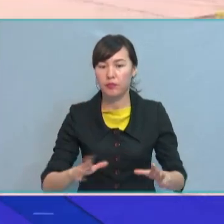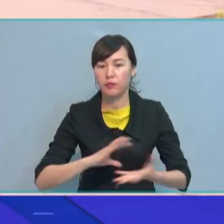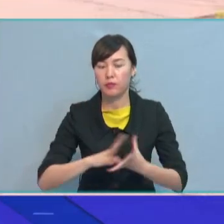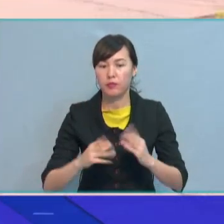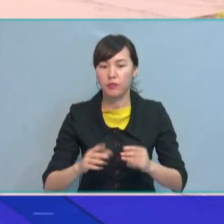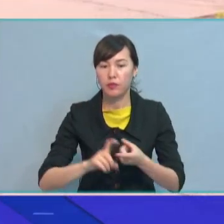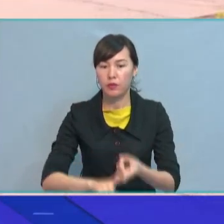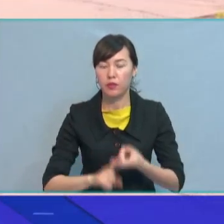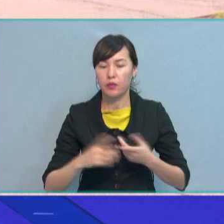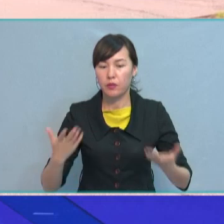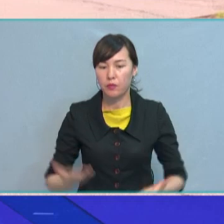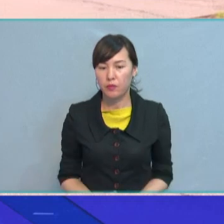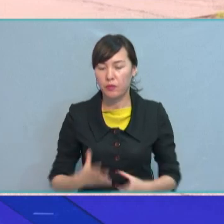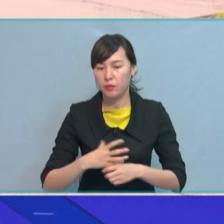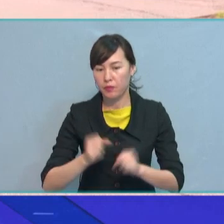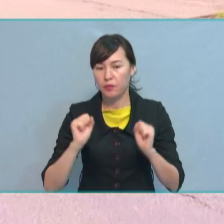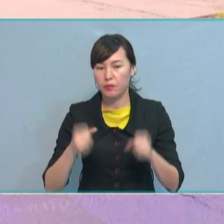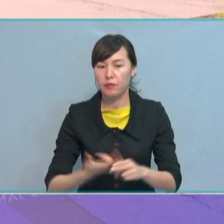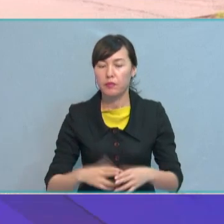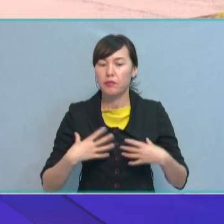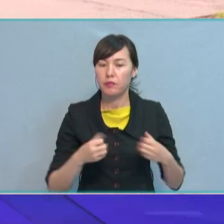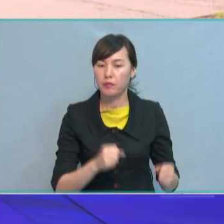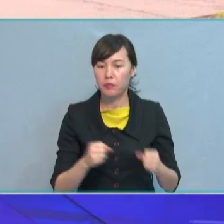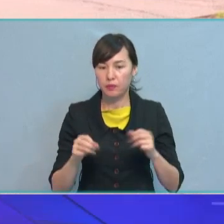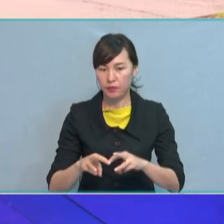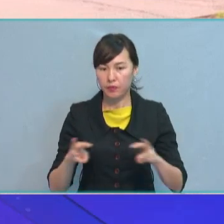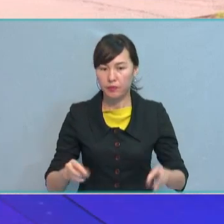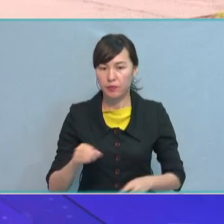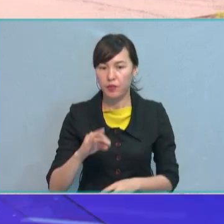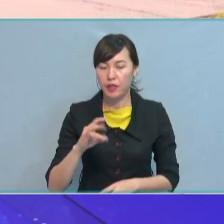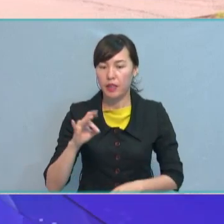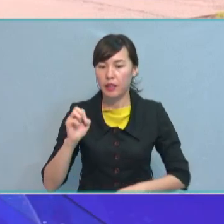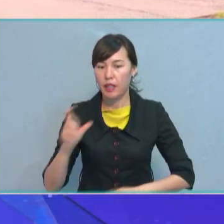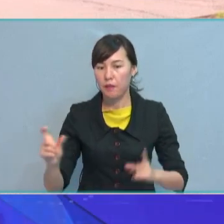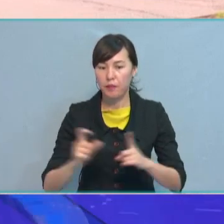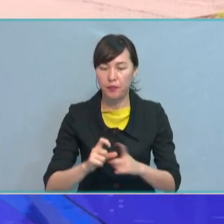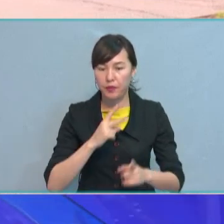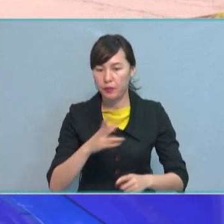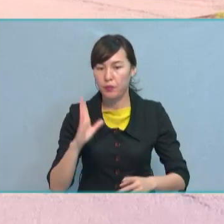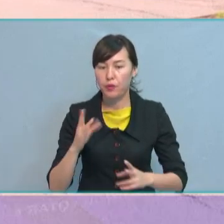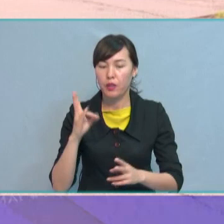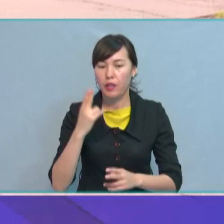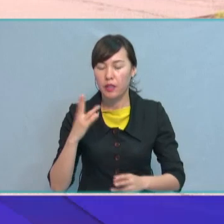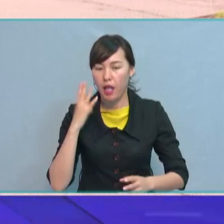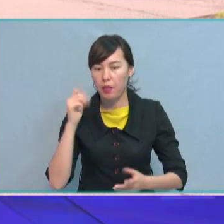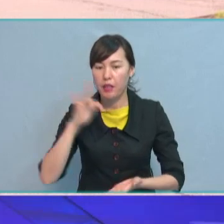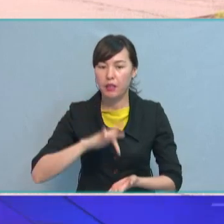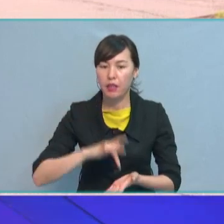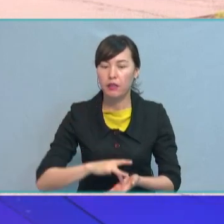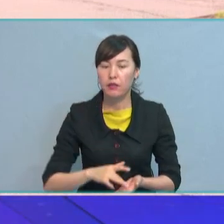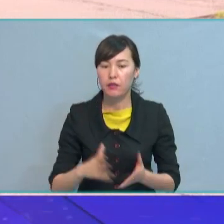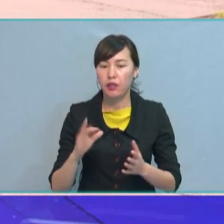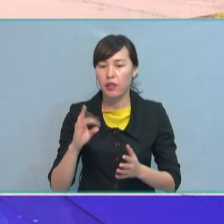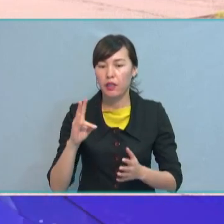арқылы ғана вирустың ғұмырын қысқа ете аламыз. Денсаулық сақтау министрі Елжан Біртановтың сөзіне сүйенсек, Нұр-Сұлтан және Алматы